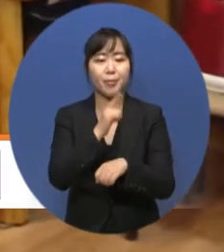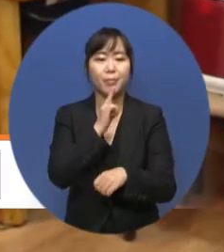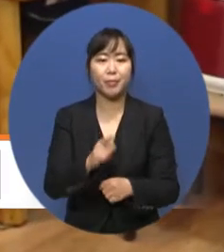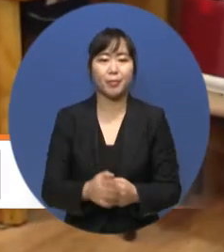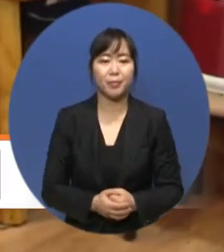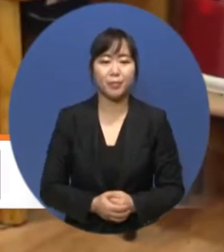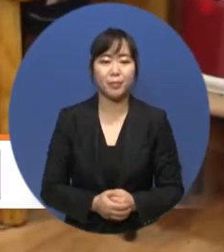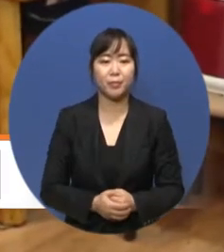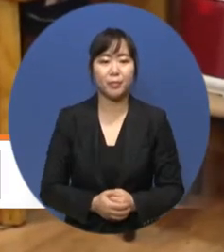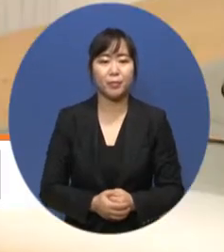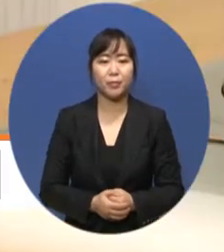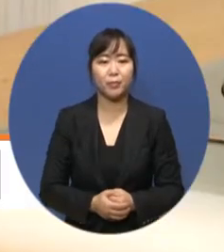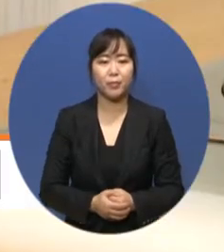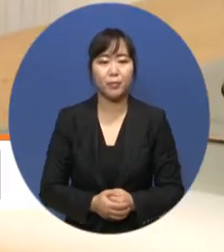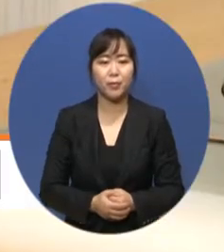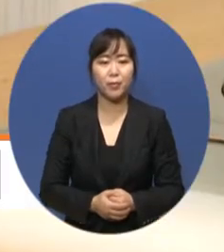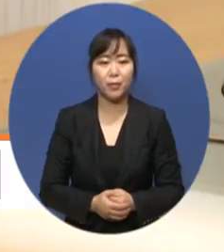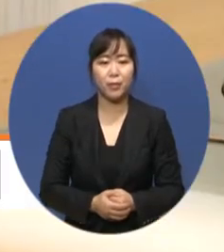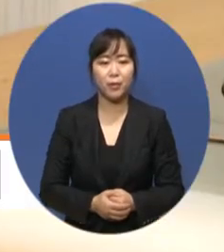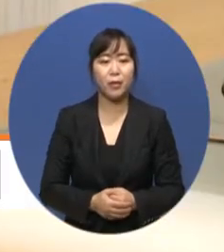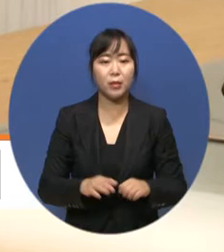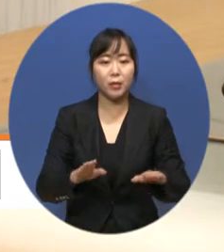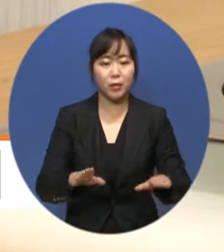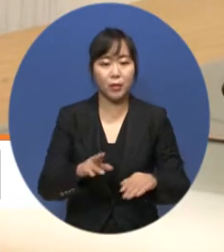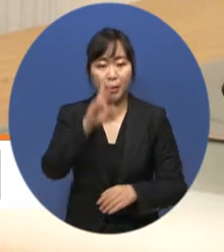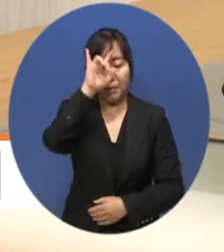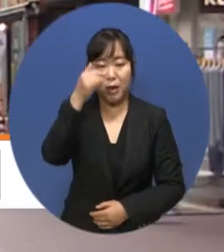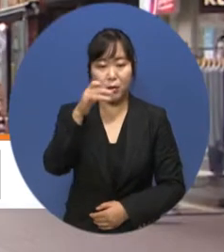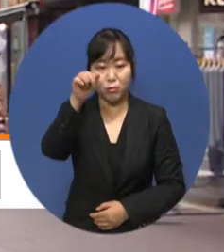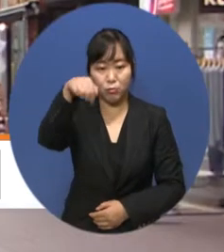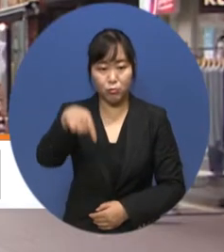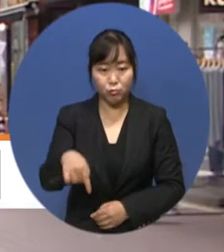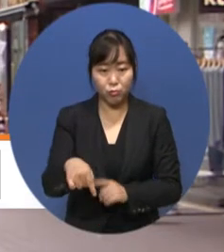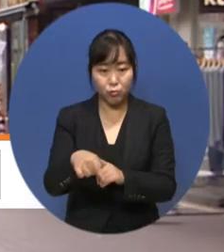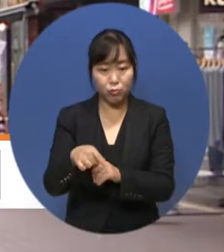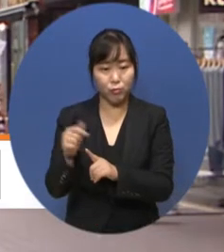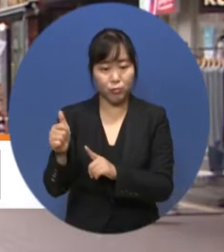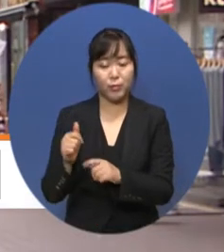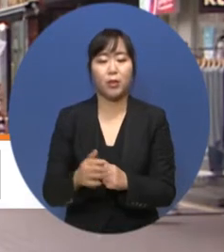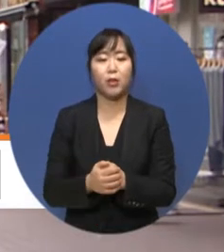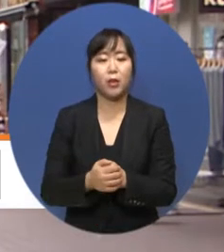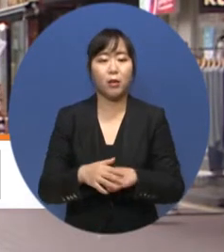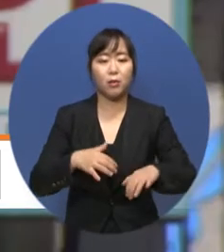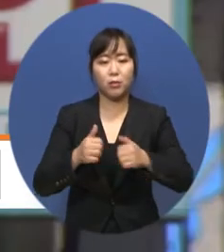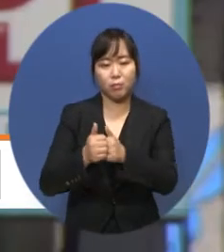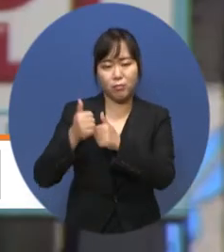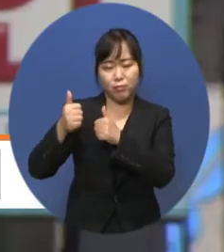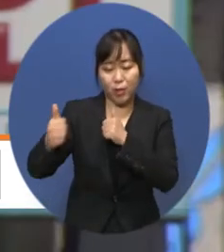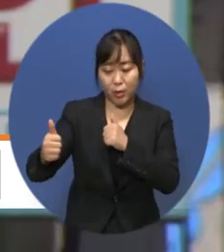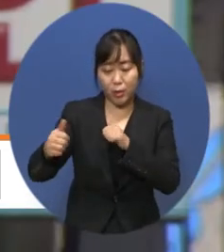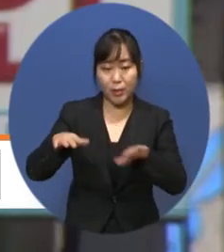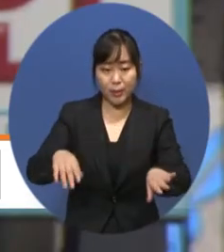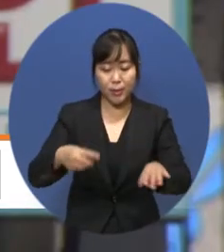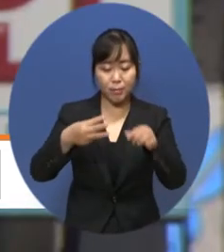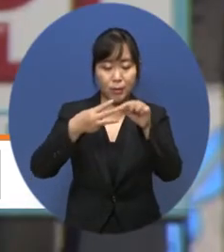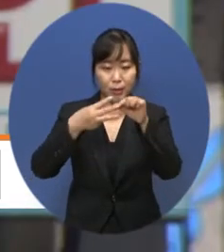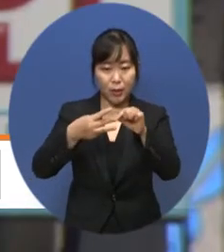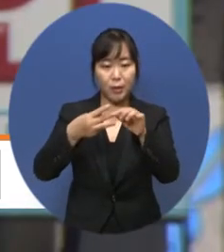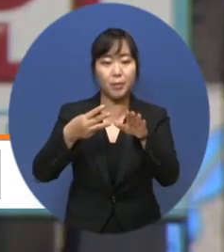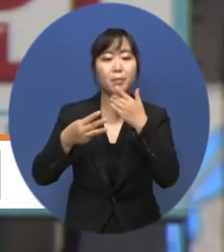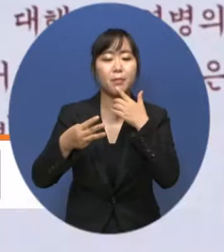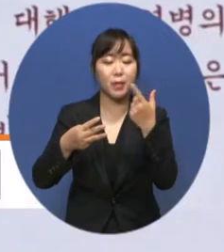방침입니다. 박능우 중앙재난안전대책본부 1차장은 거리두기 수준은 2단계로